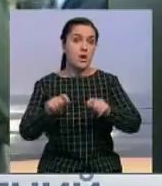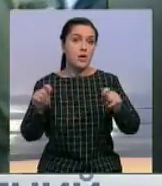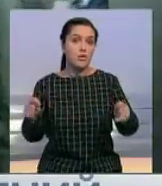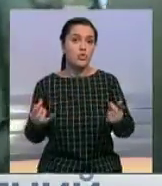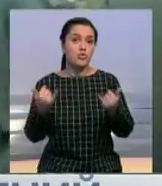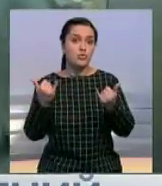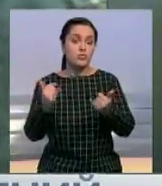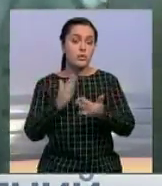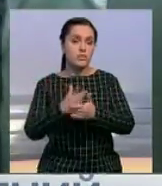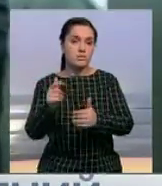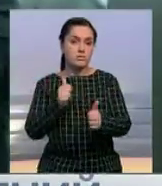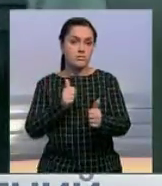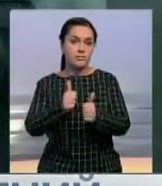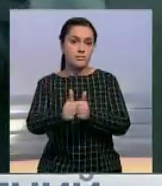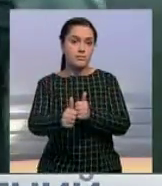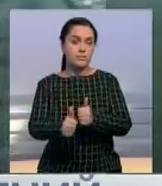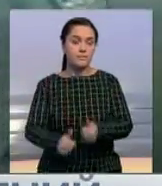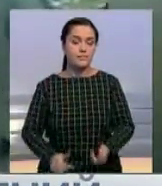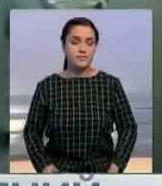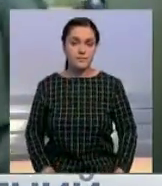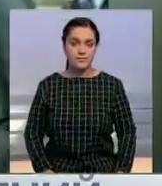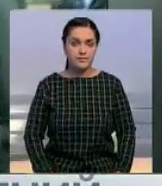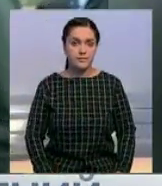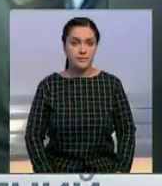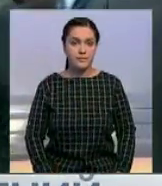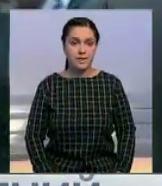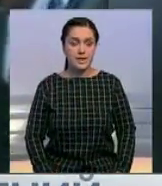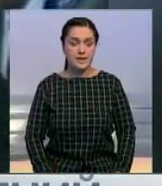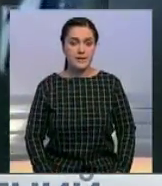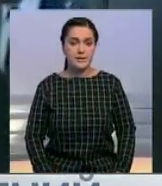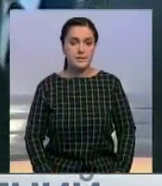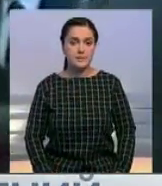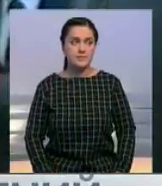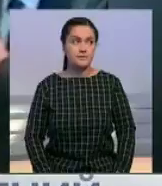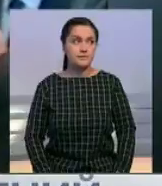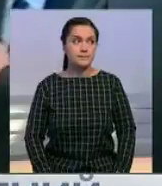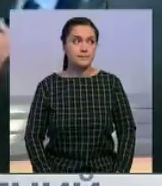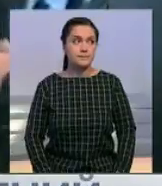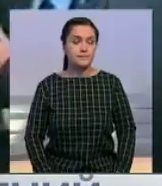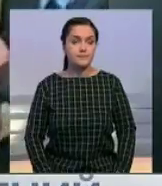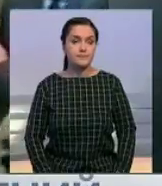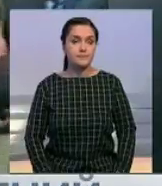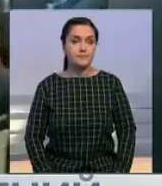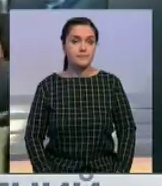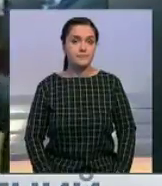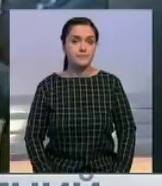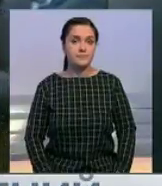верится с трудом. Чего мне на память из рук президента?